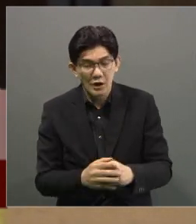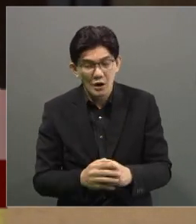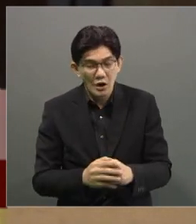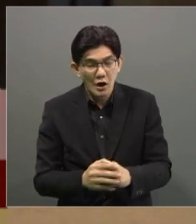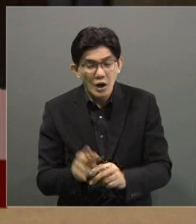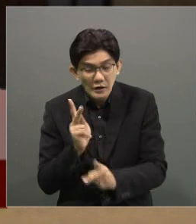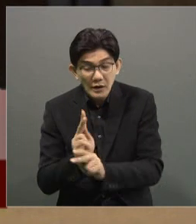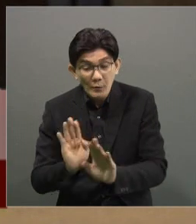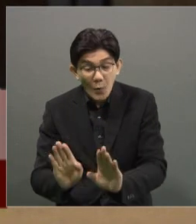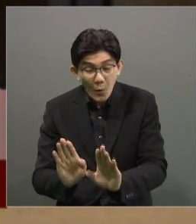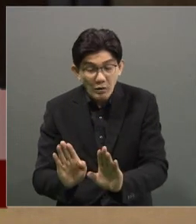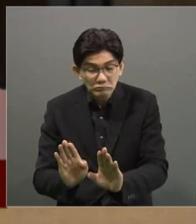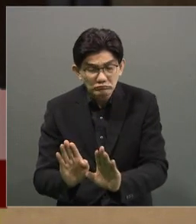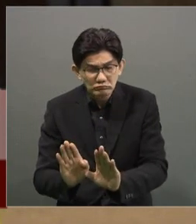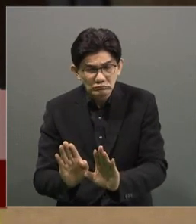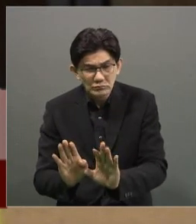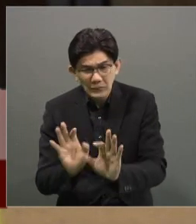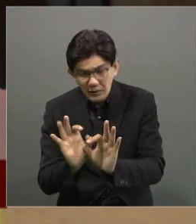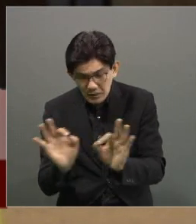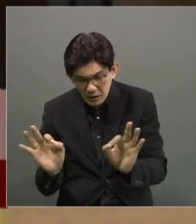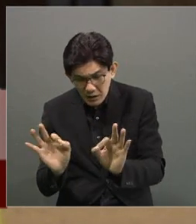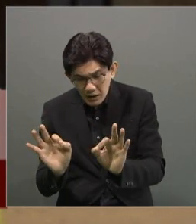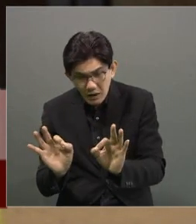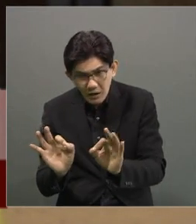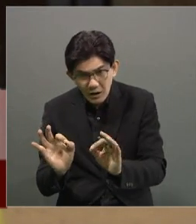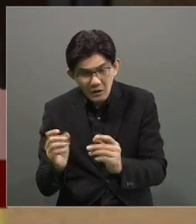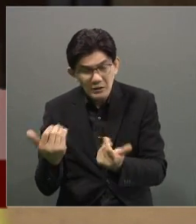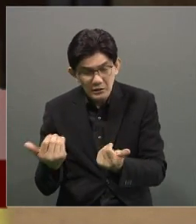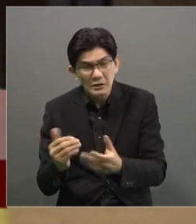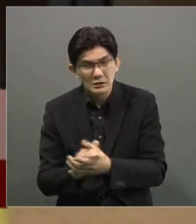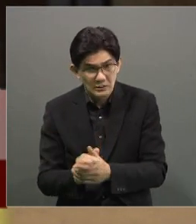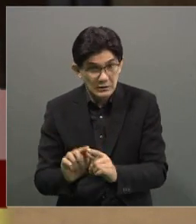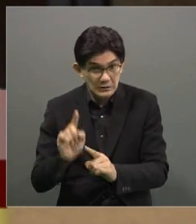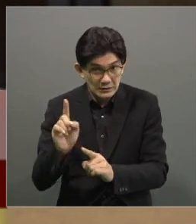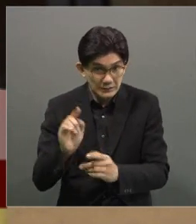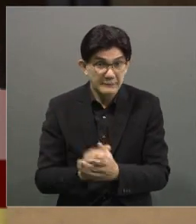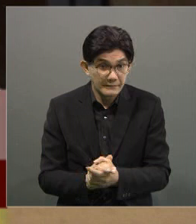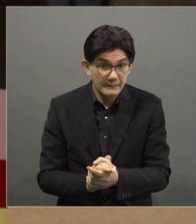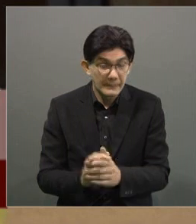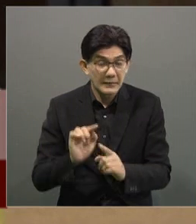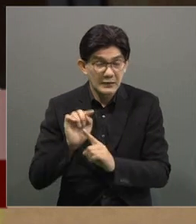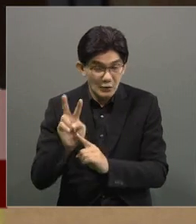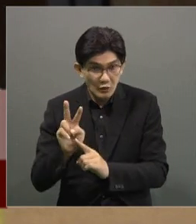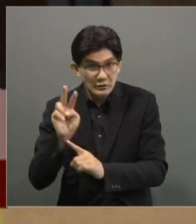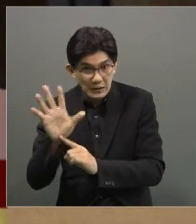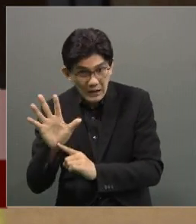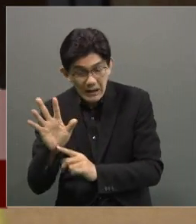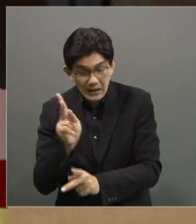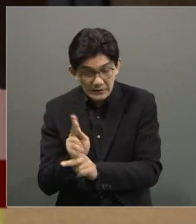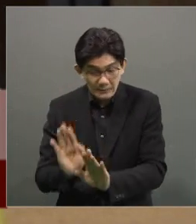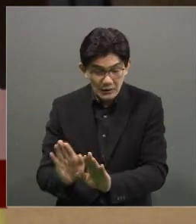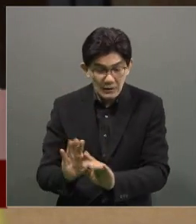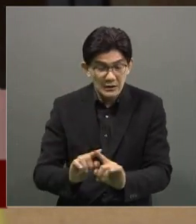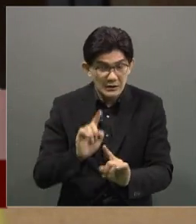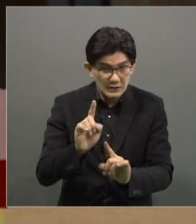อบครองยาเสพติดให้โทษประเภท1ประเภท2ประเภท5ประเภท